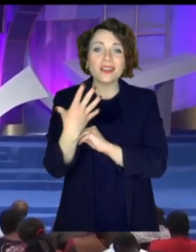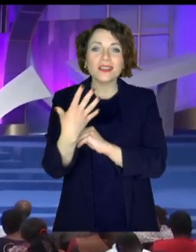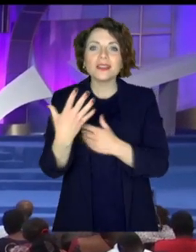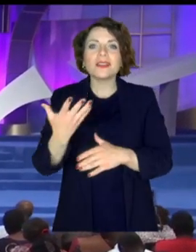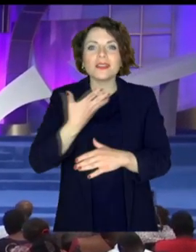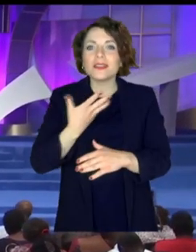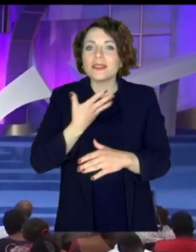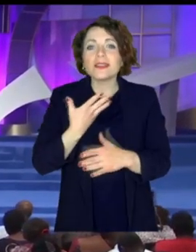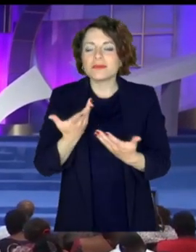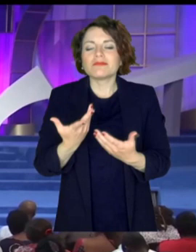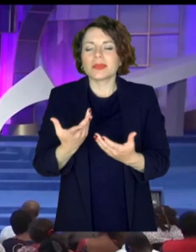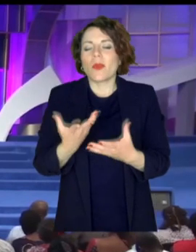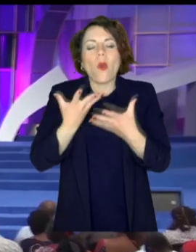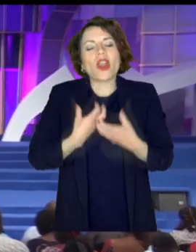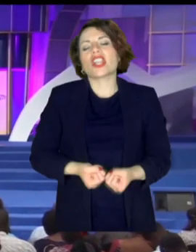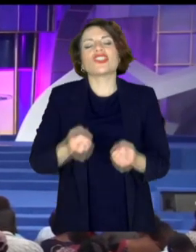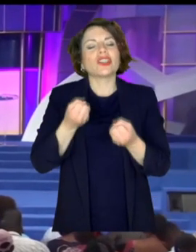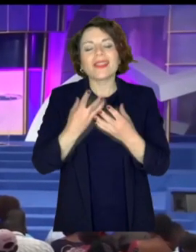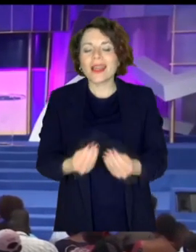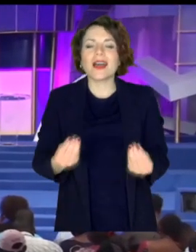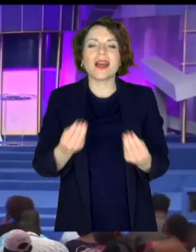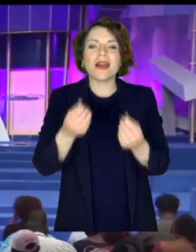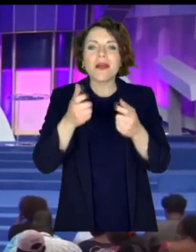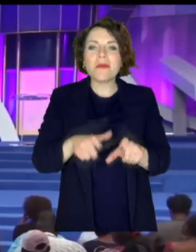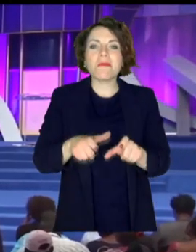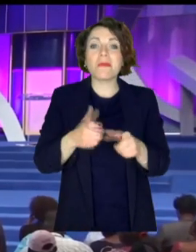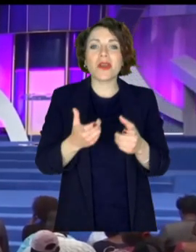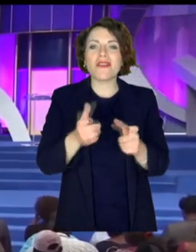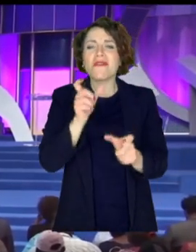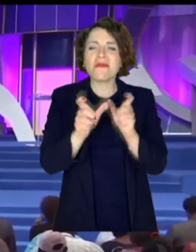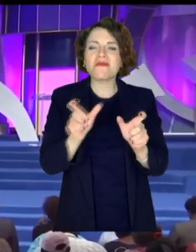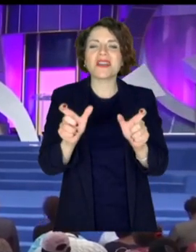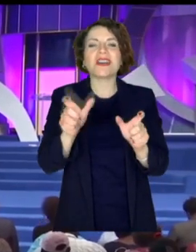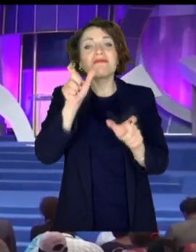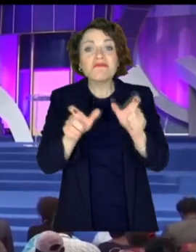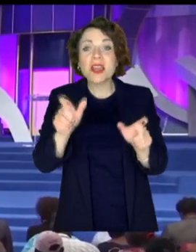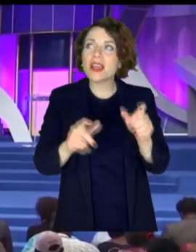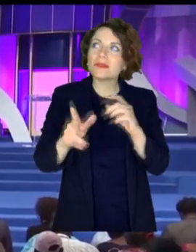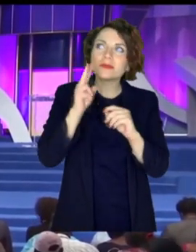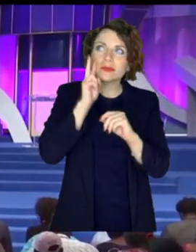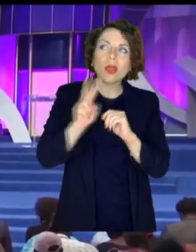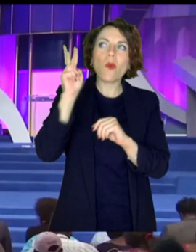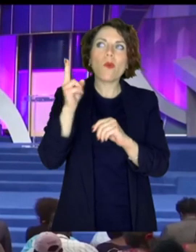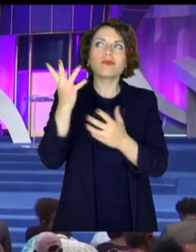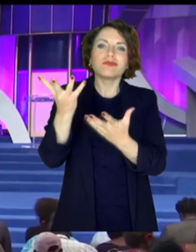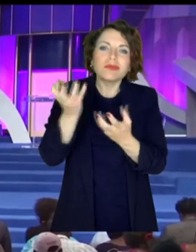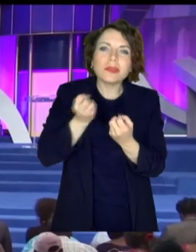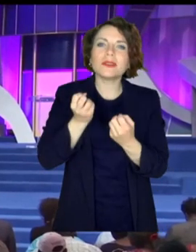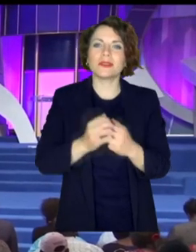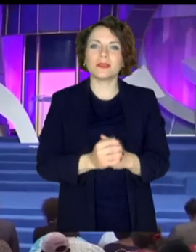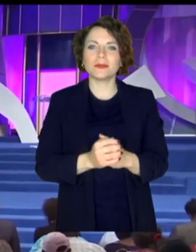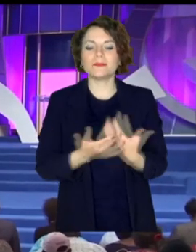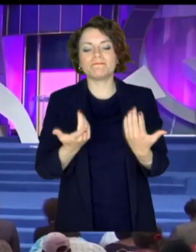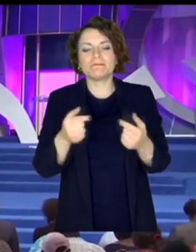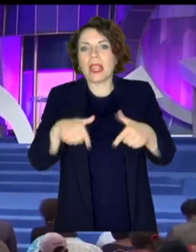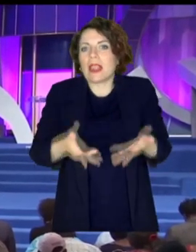c'è veramente tanto che puoi ricevere, perché tutti stanno attirando la parola con fede, quindi c'è tanto che viene rilasciato. Vedete, quello che sto